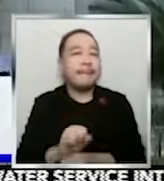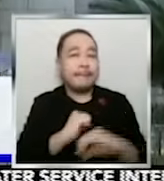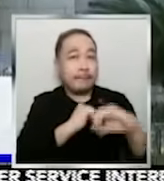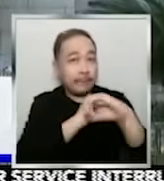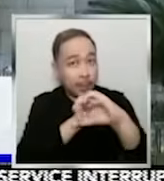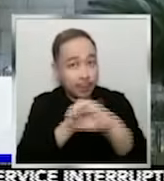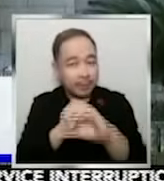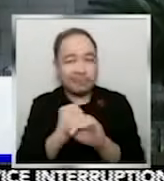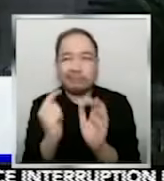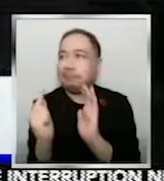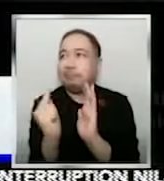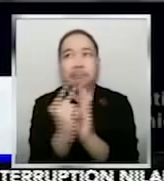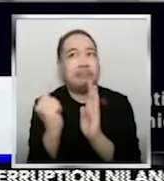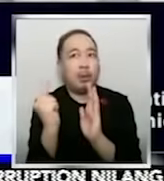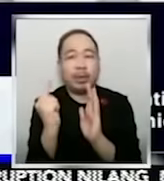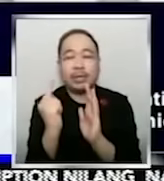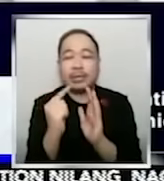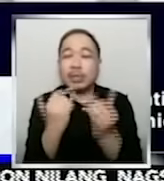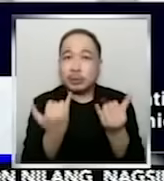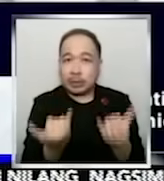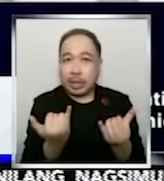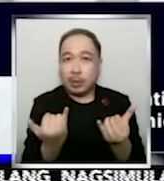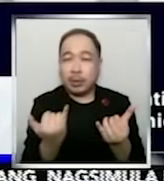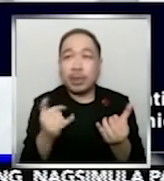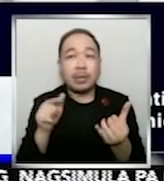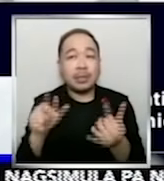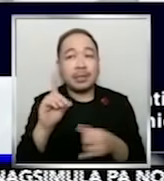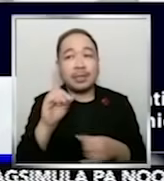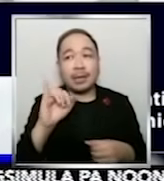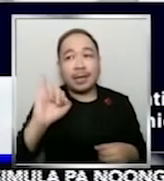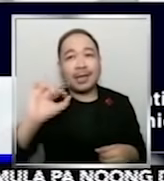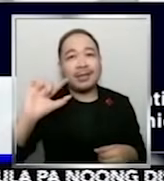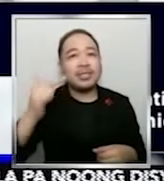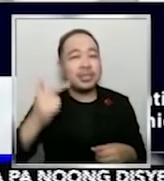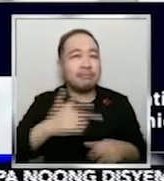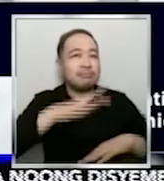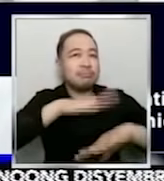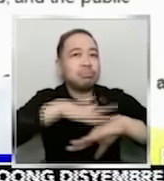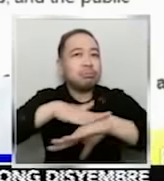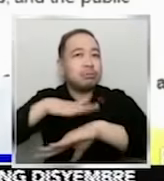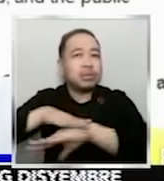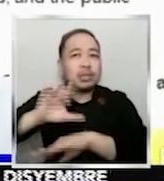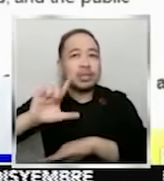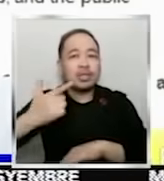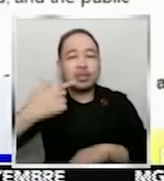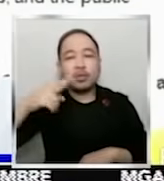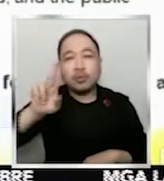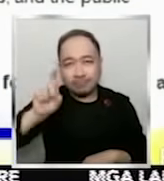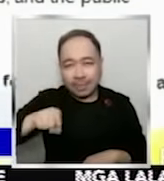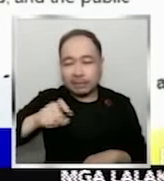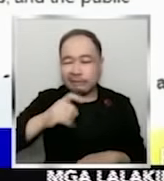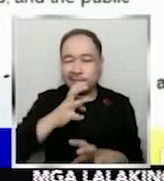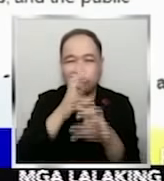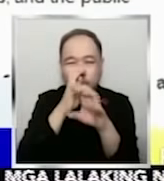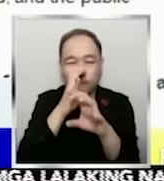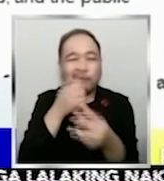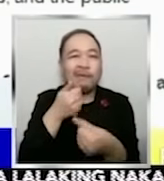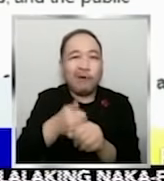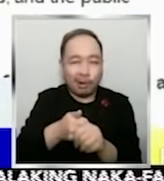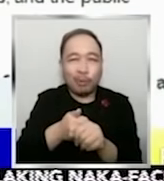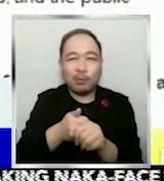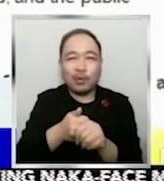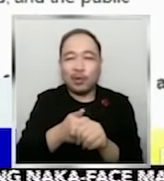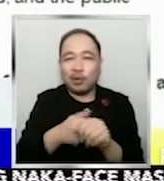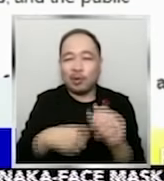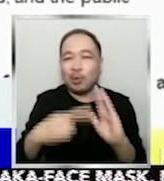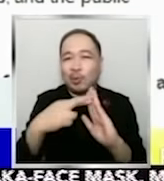Bawal. Ngayon pa lang, nagbili ng DILG sa mga LGU na mahigpit itong ipatupad. Una-una, bawal papasok sa